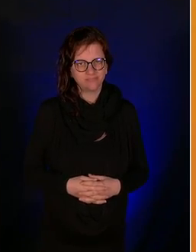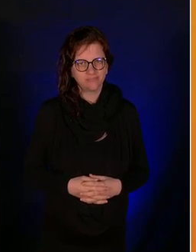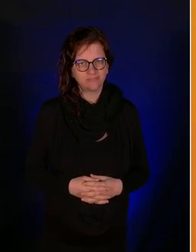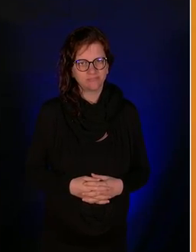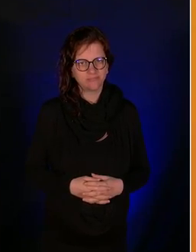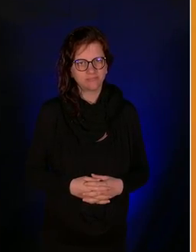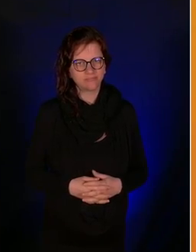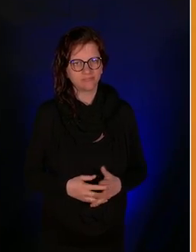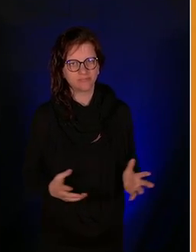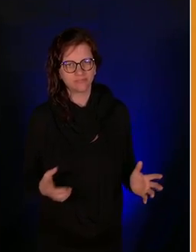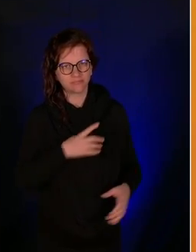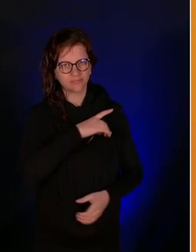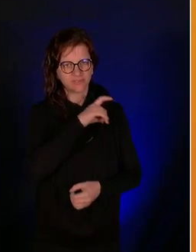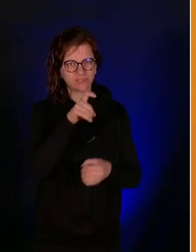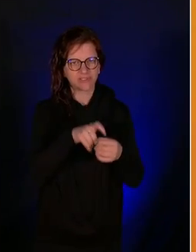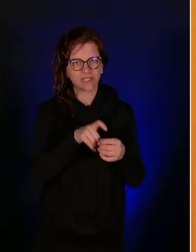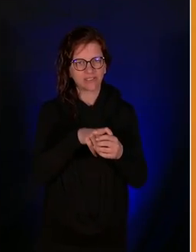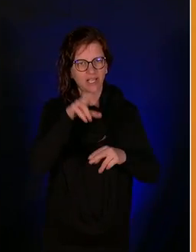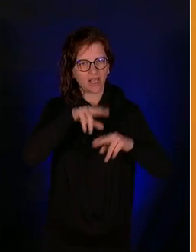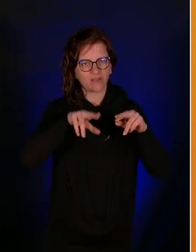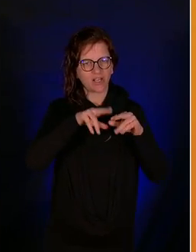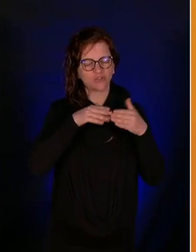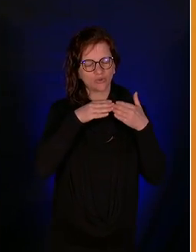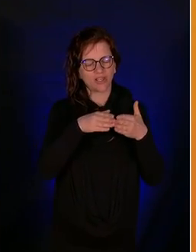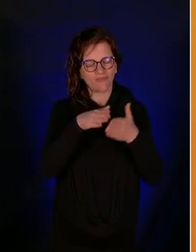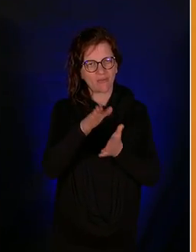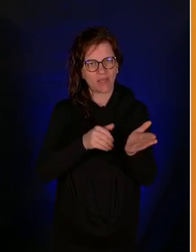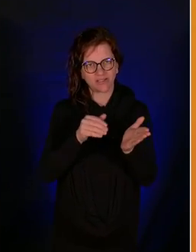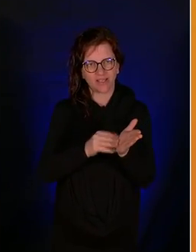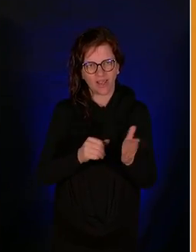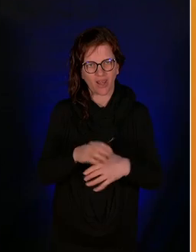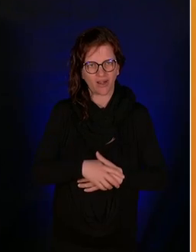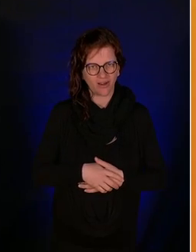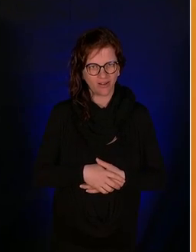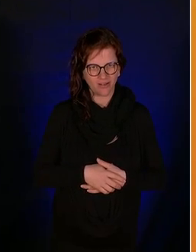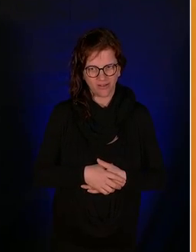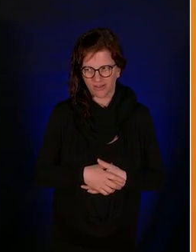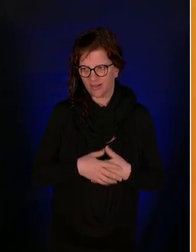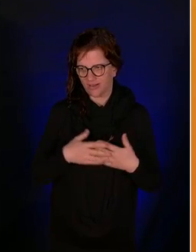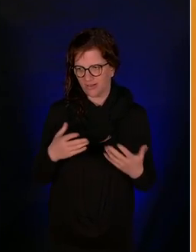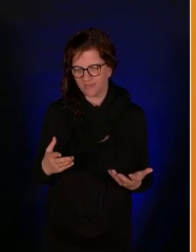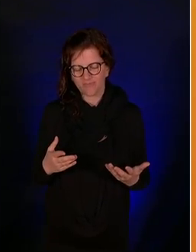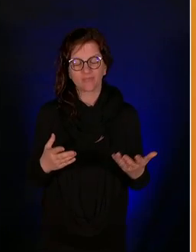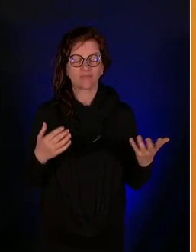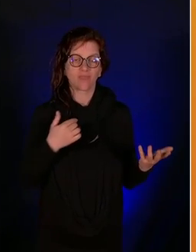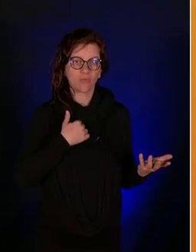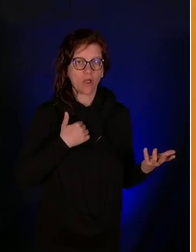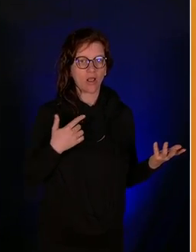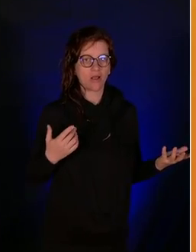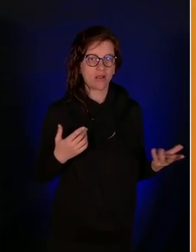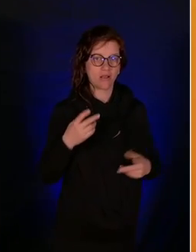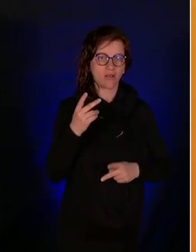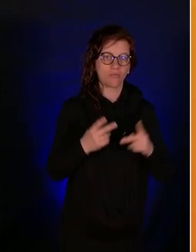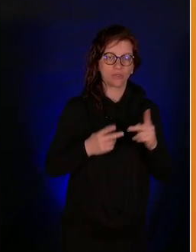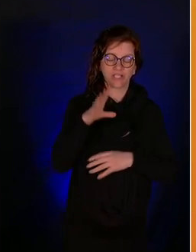Bon, Noël Coussy, syndicat de la réparation navale marseillaise, syndicat chantier naval de Marseille aussi. Bon, moi, je vais peut-être pas